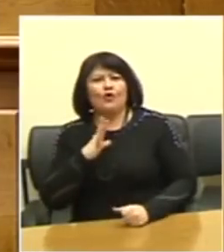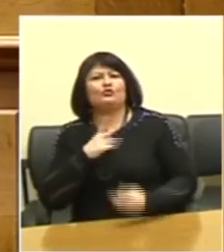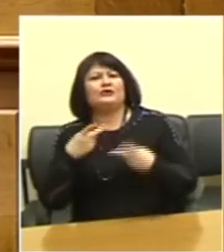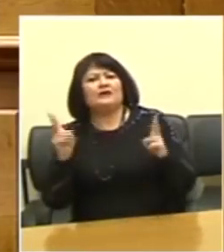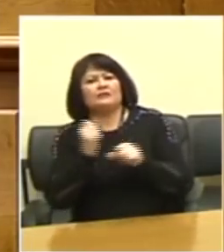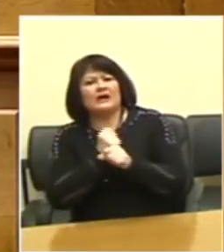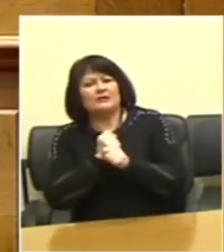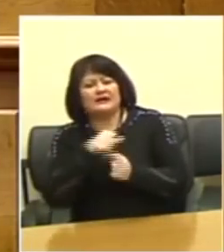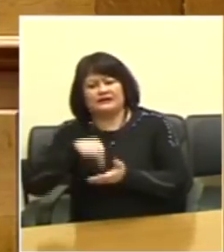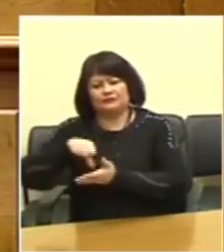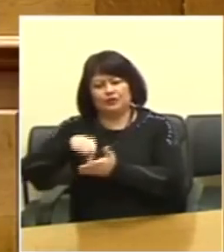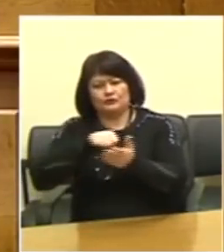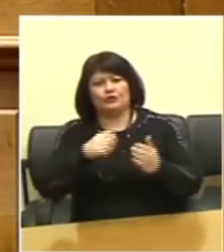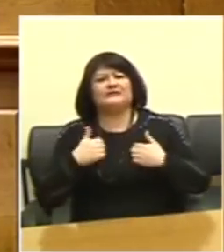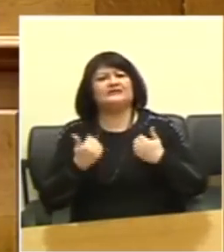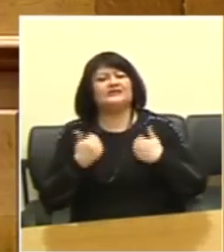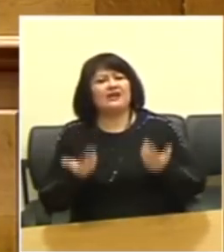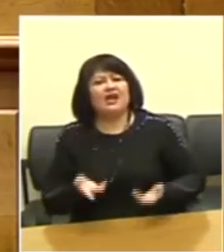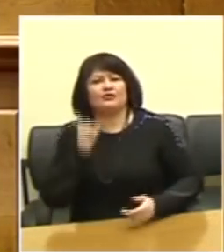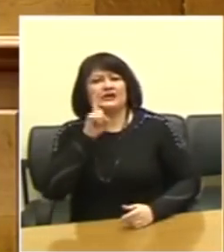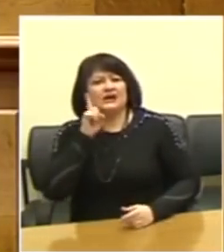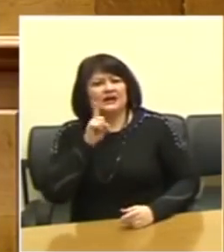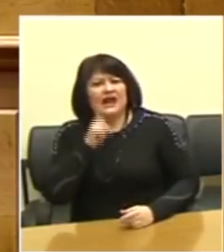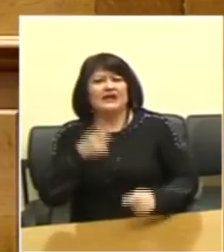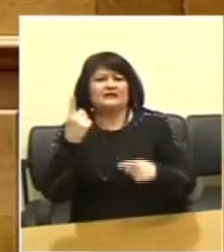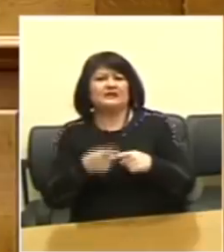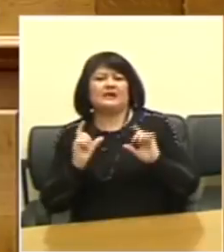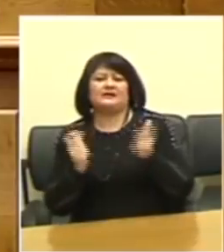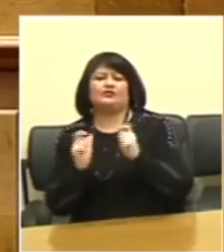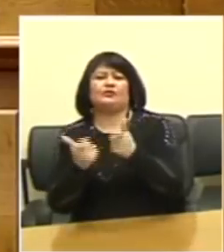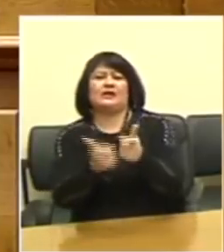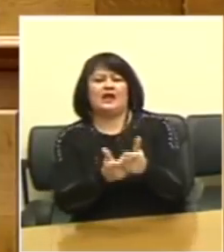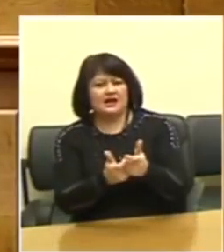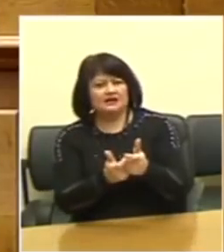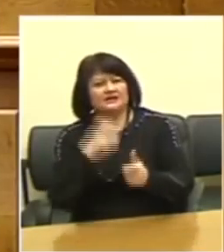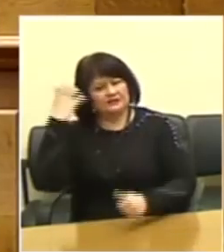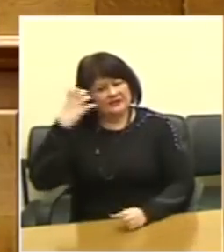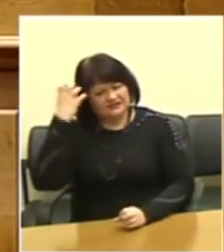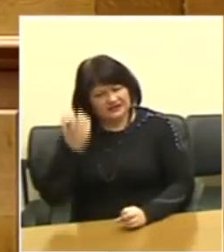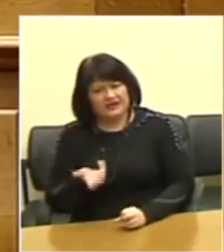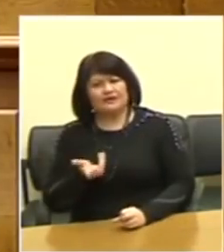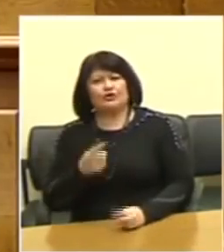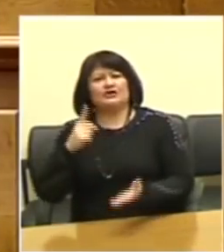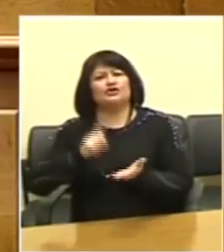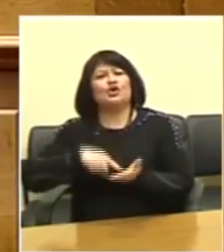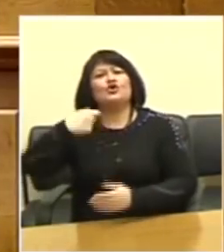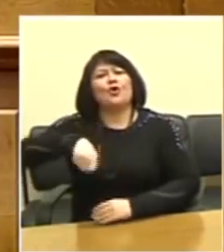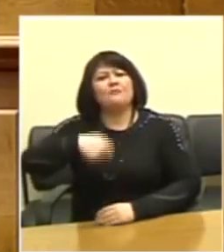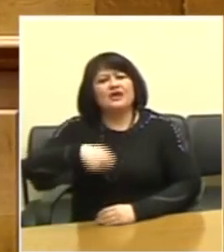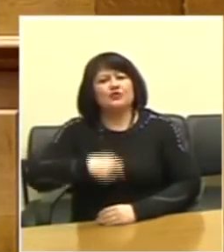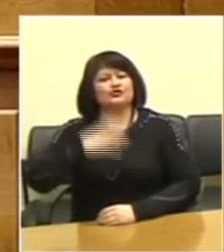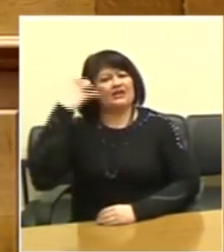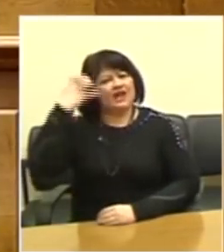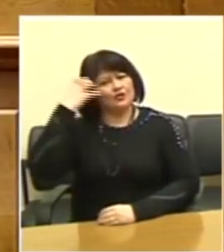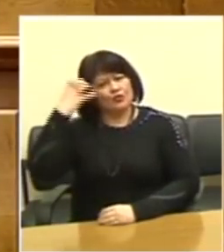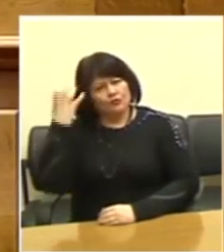αυτοαπασχολούμενους των πόλεων, τους νέους, τις γυναίκες των λαϊκών οικογενειών, τους επιστήμονες, τους νομικούς, τους